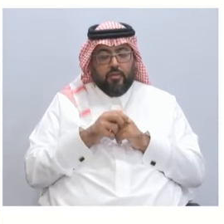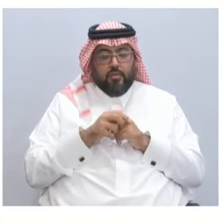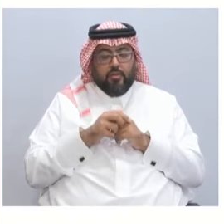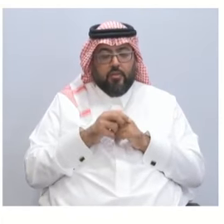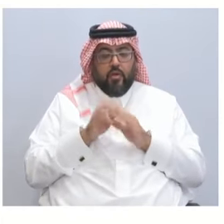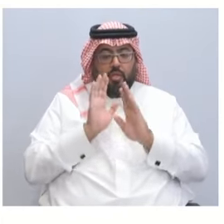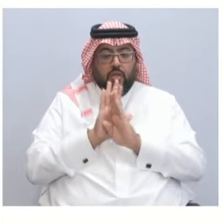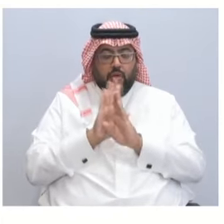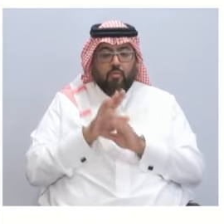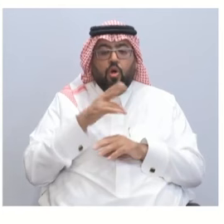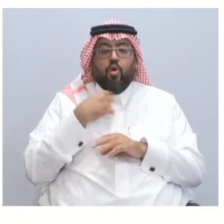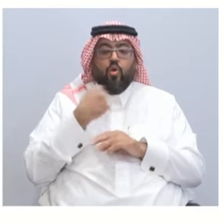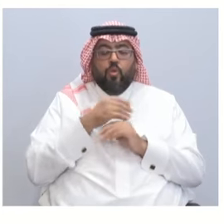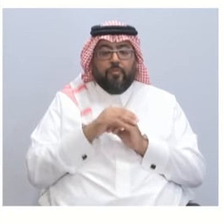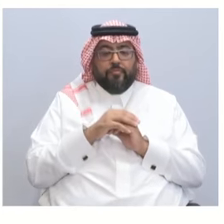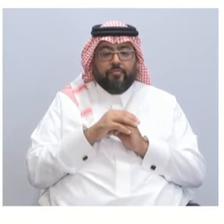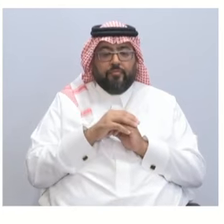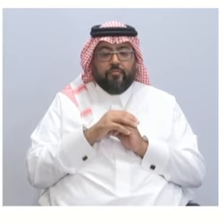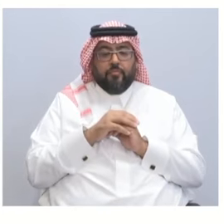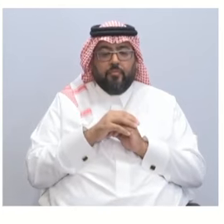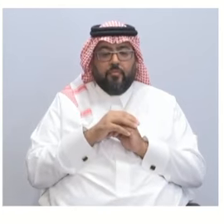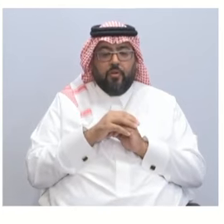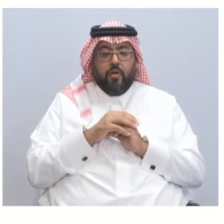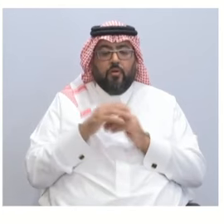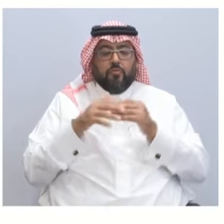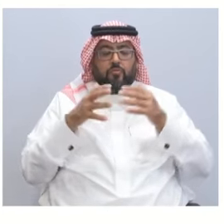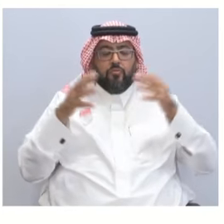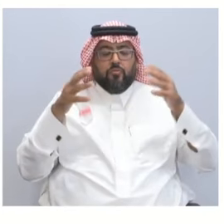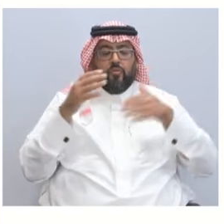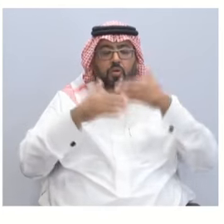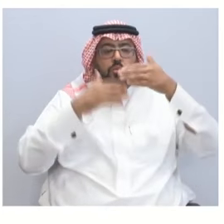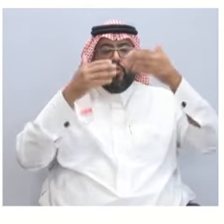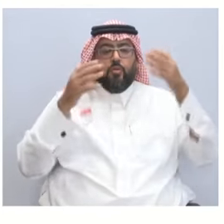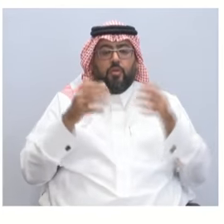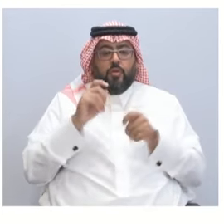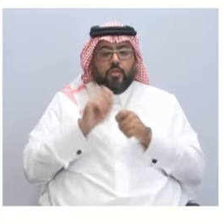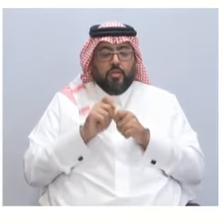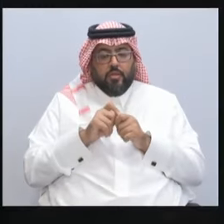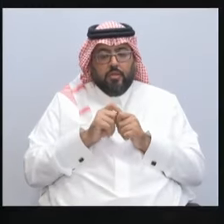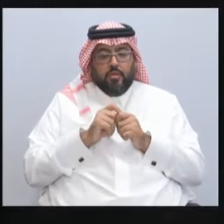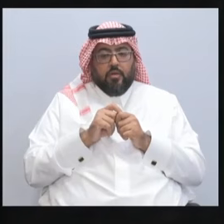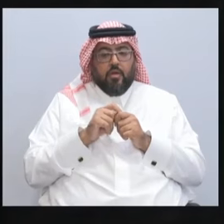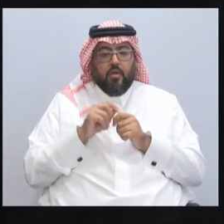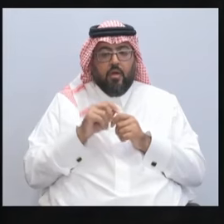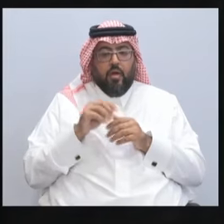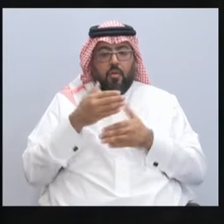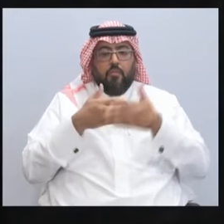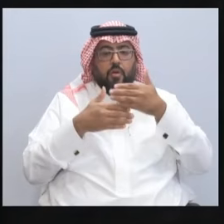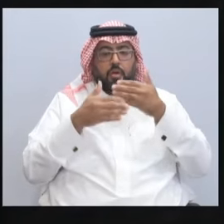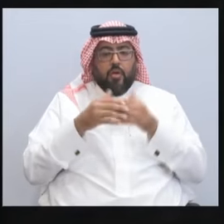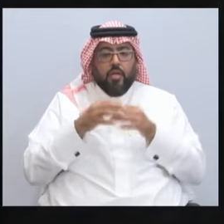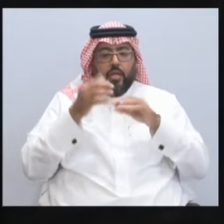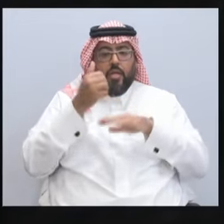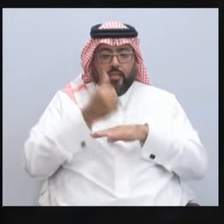التشجيع الحكومي التشجيع الحكومي ساعد على تطوير الصناعه كذلك توافر البنيه